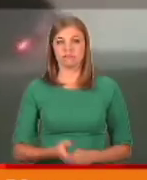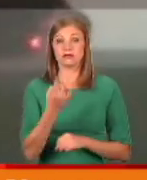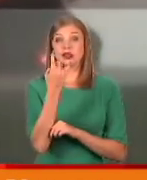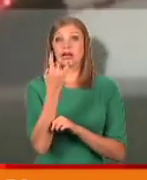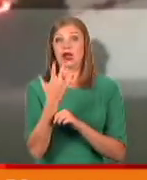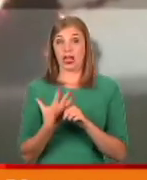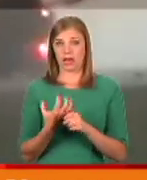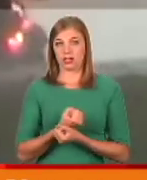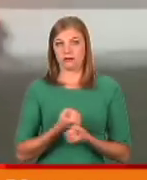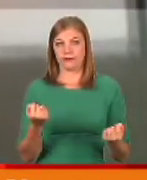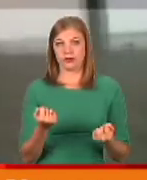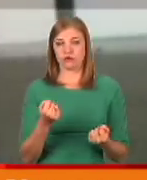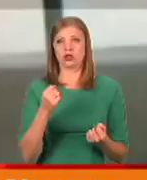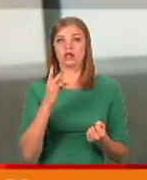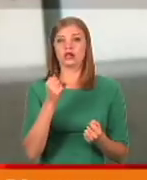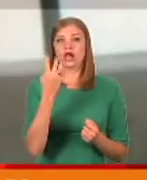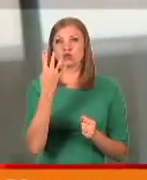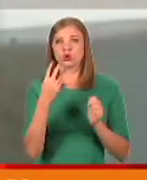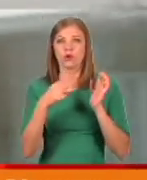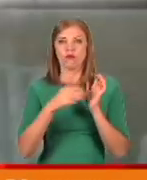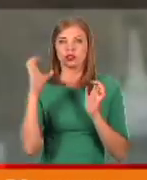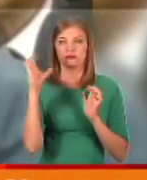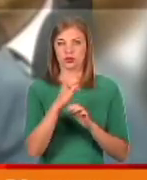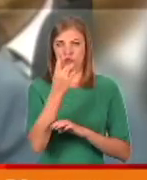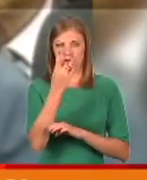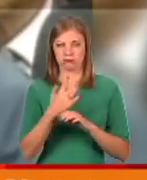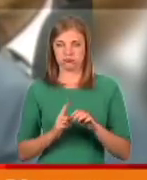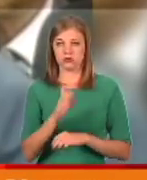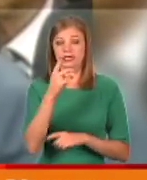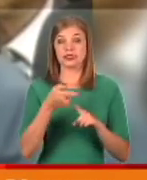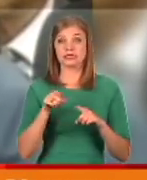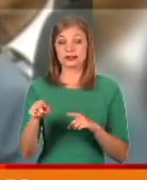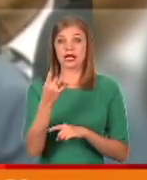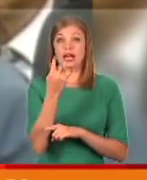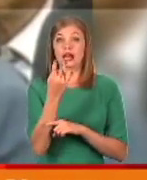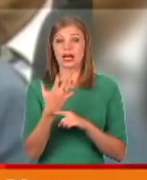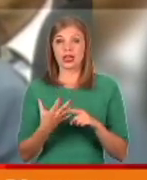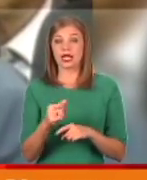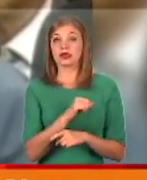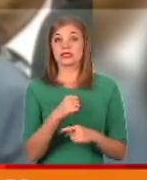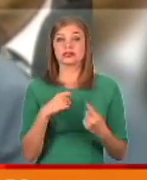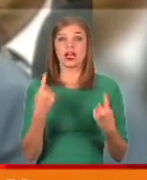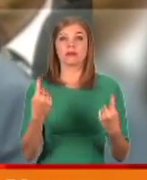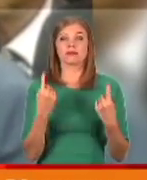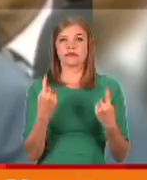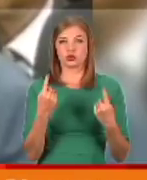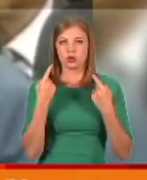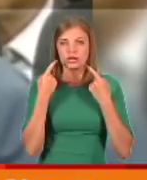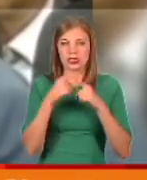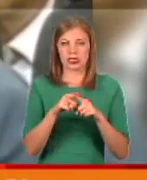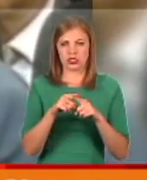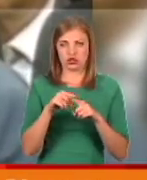Ракета вибухнула на 48-й секунді польоту. Ця ракета з самими високими